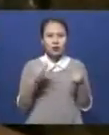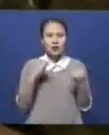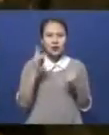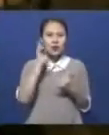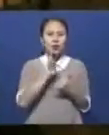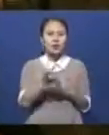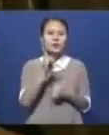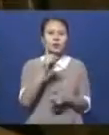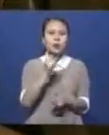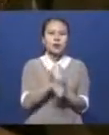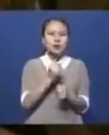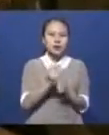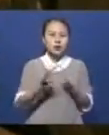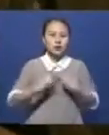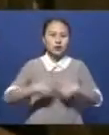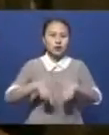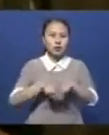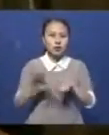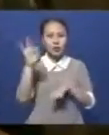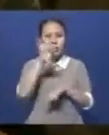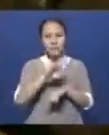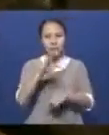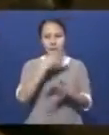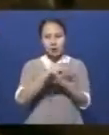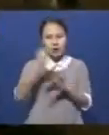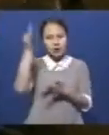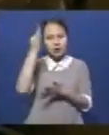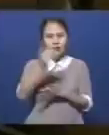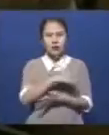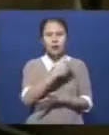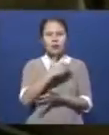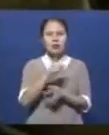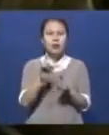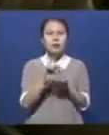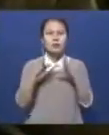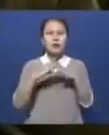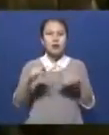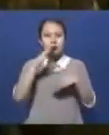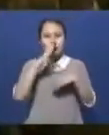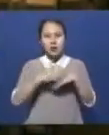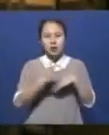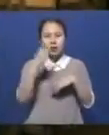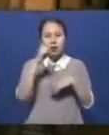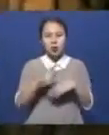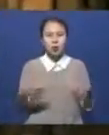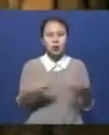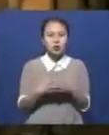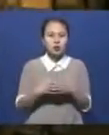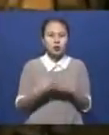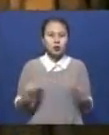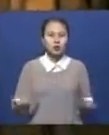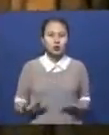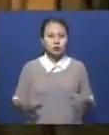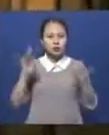жатыр. Әзірге оны кім және не себепті ұйымдастырған туралы мәлімет жоқ. Естеріңізде болса, таяуда Мысырдағы бір топ содыр дүниені